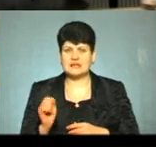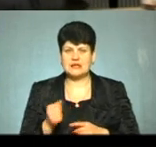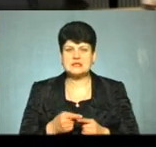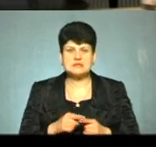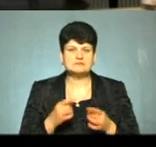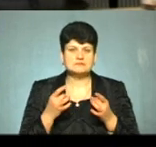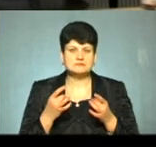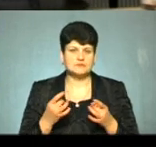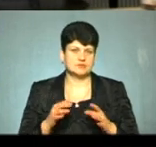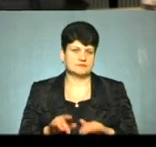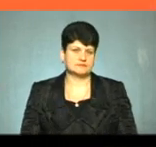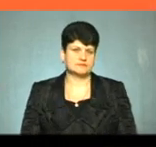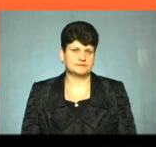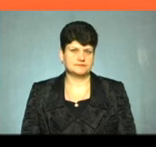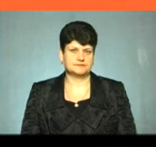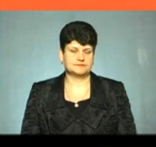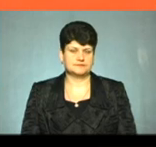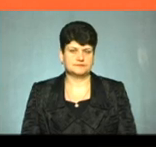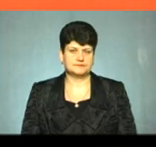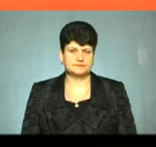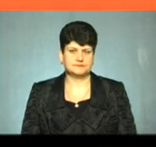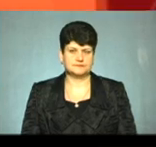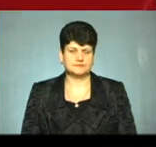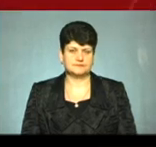поведінка – це елементарні речі.